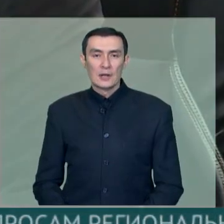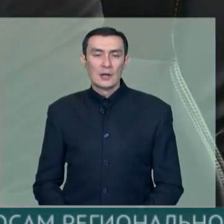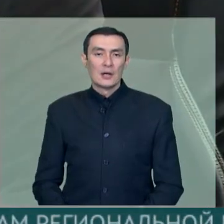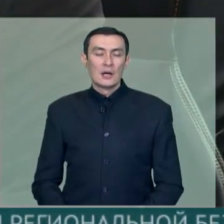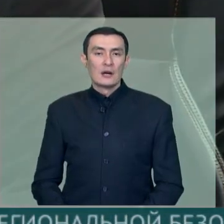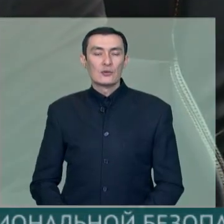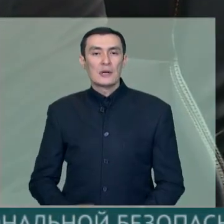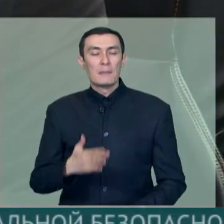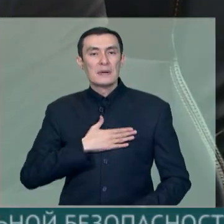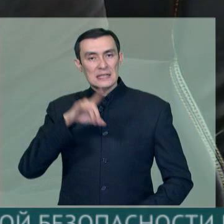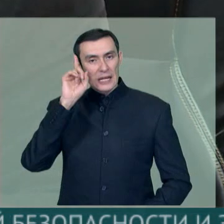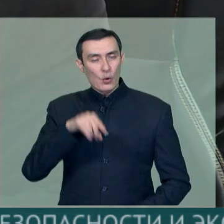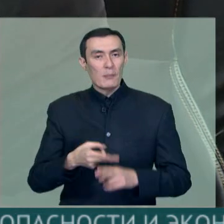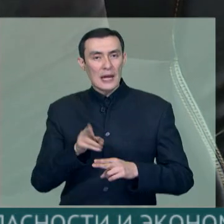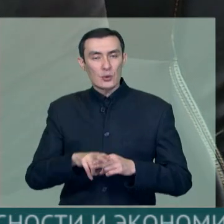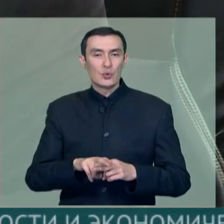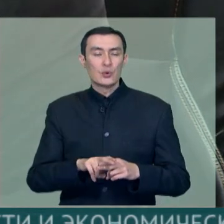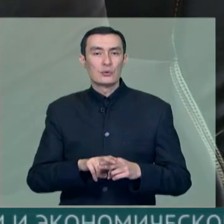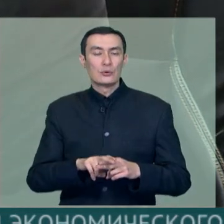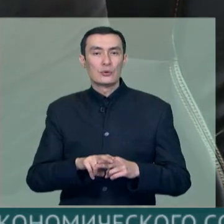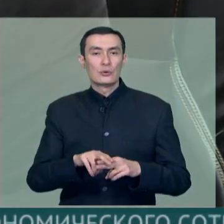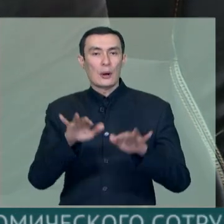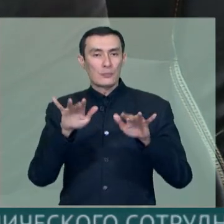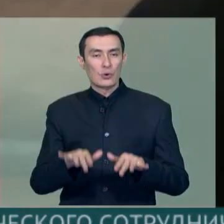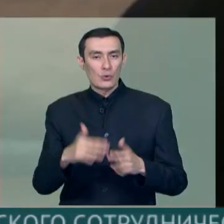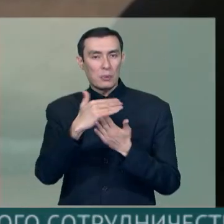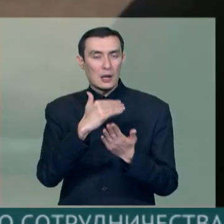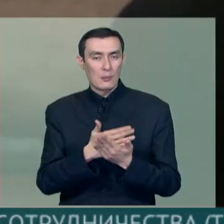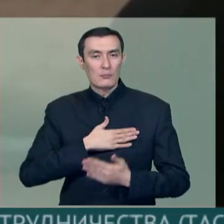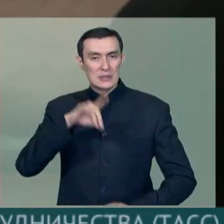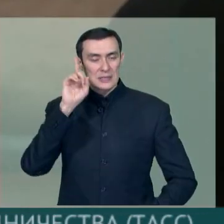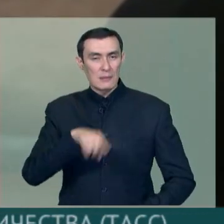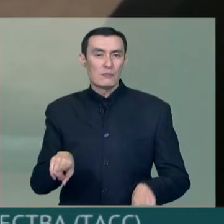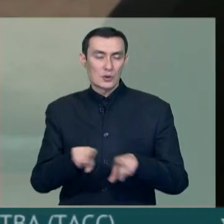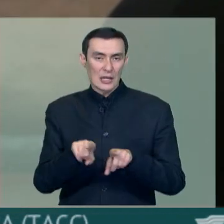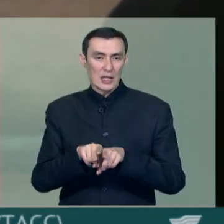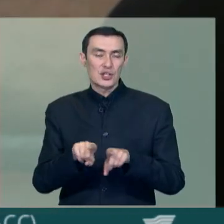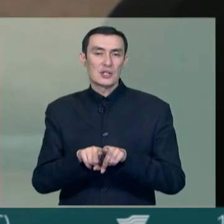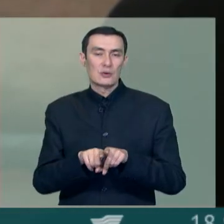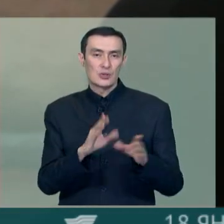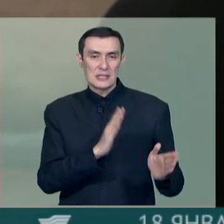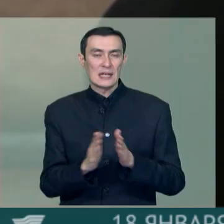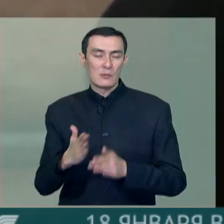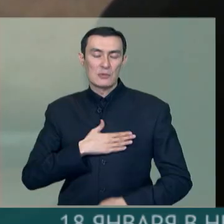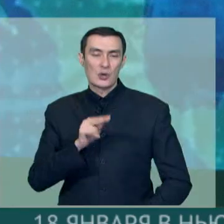Знакомые системы – это схожая там программа, потому что они аналогичные системы работали.